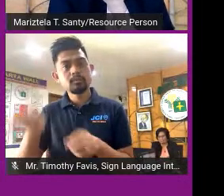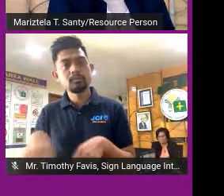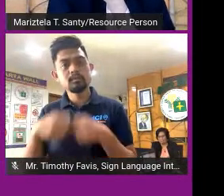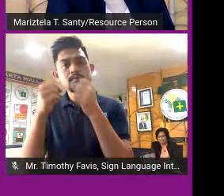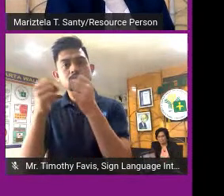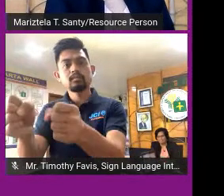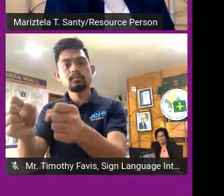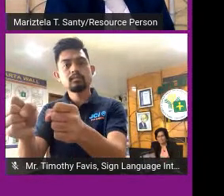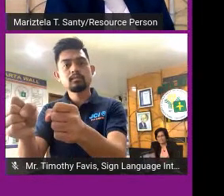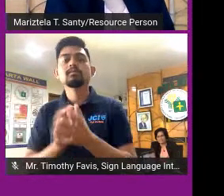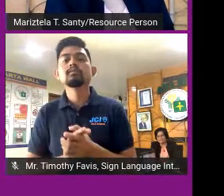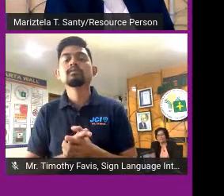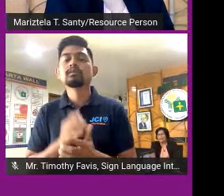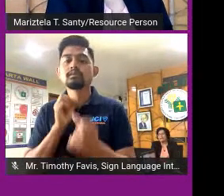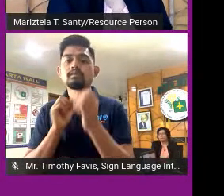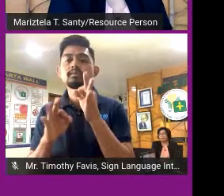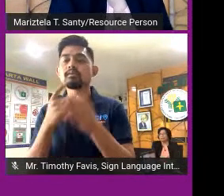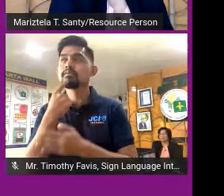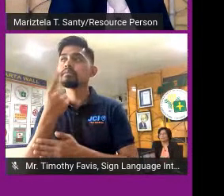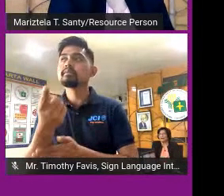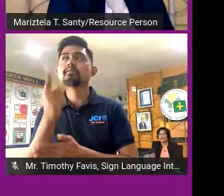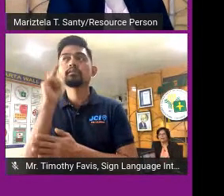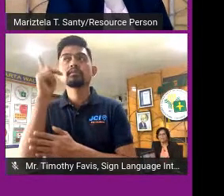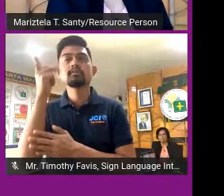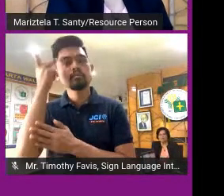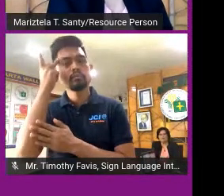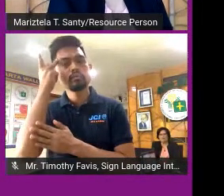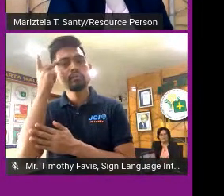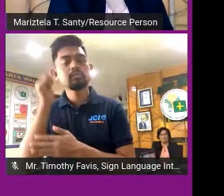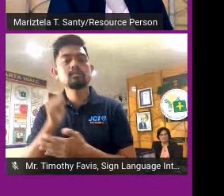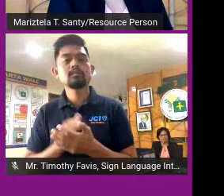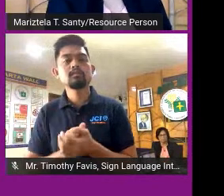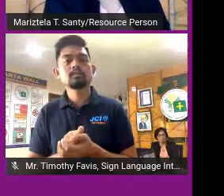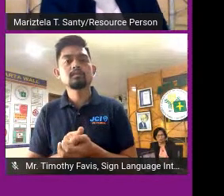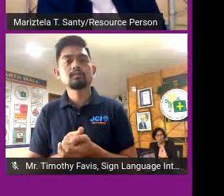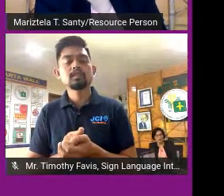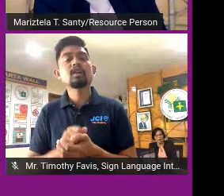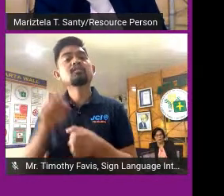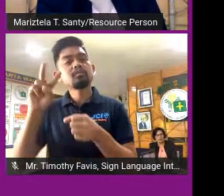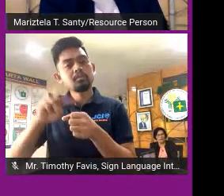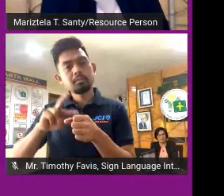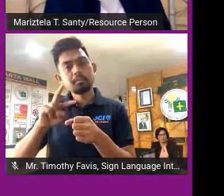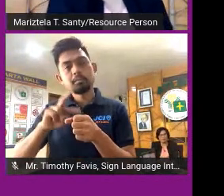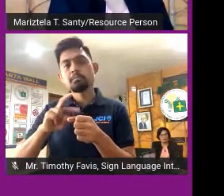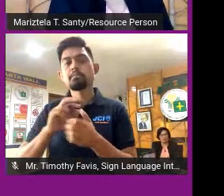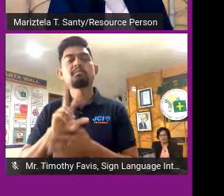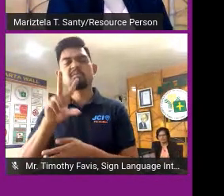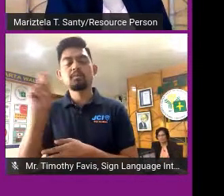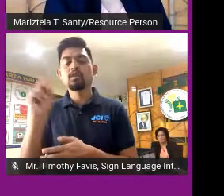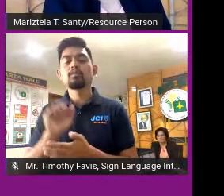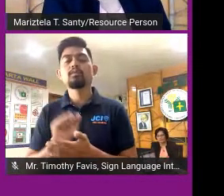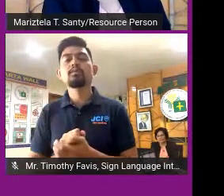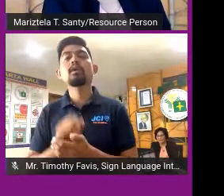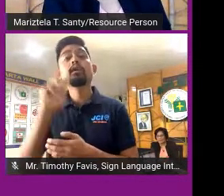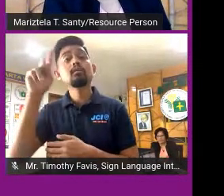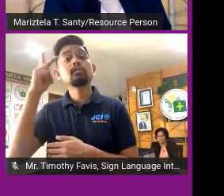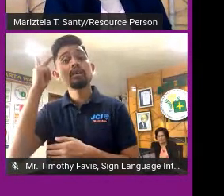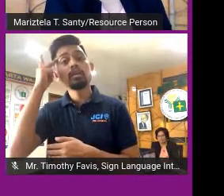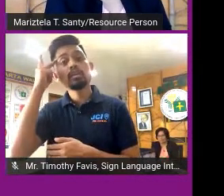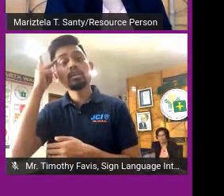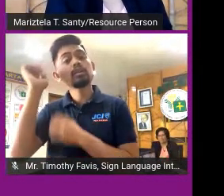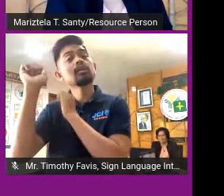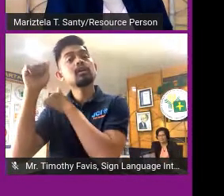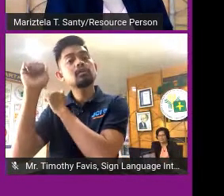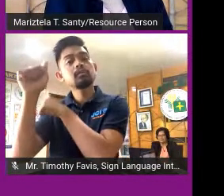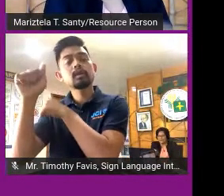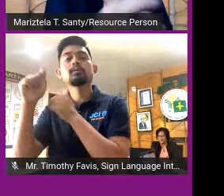system. Pag sinabi kasi nating politika, hindi man yung lahat na nagboboto ka lang, nag-aano ka. May political